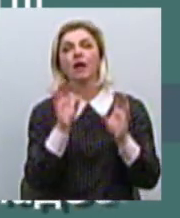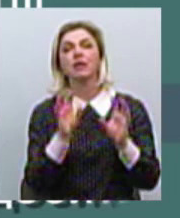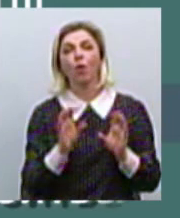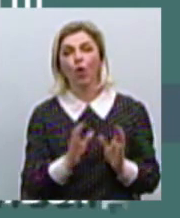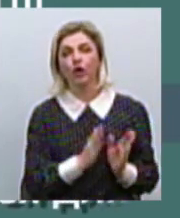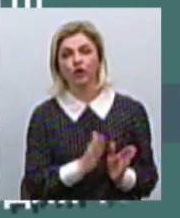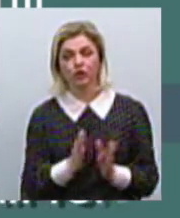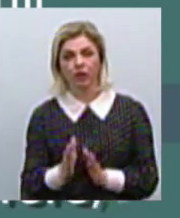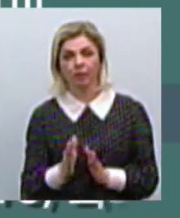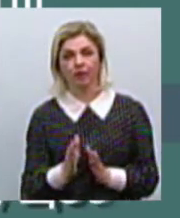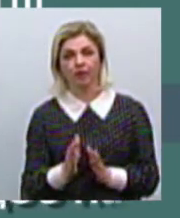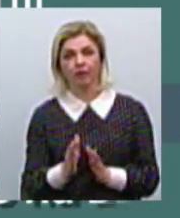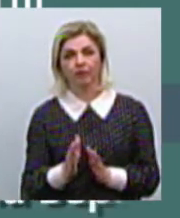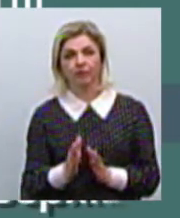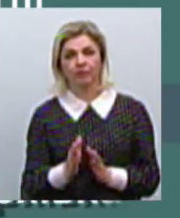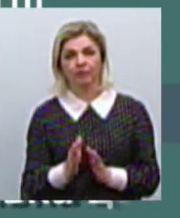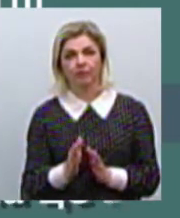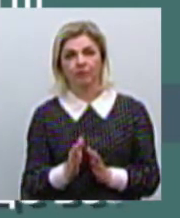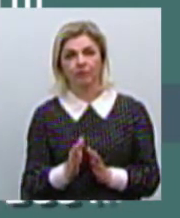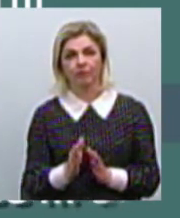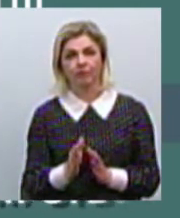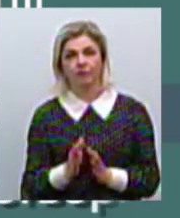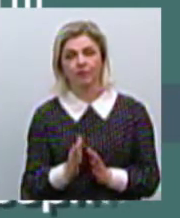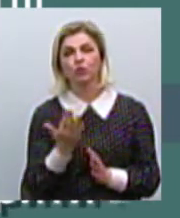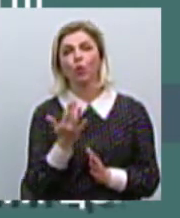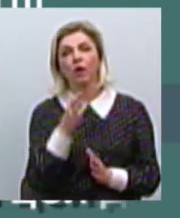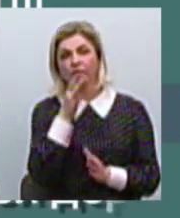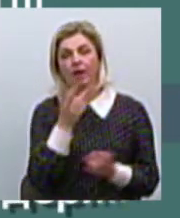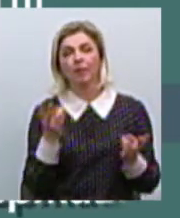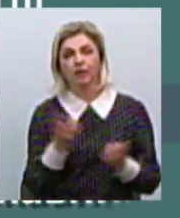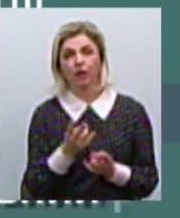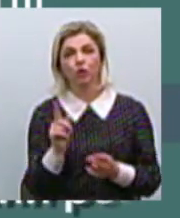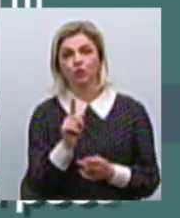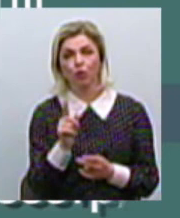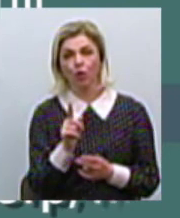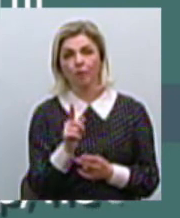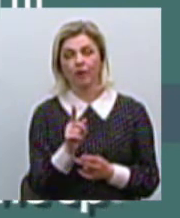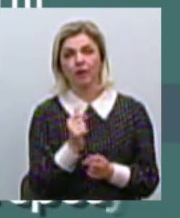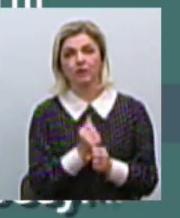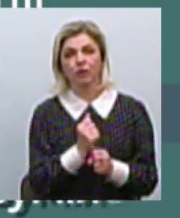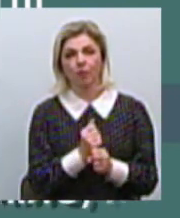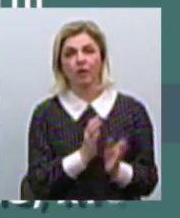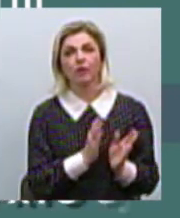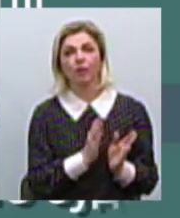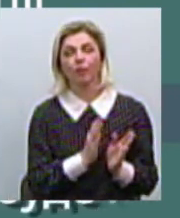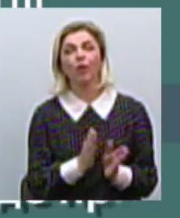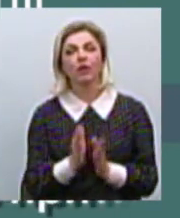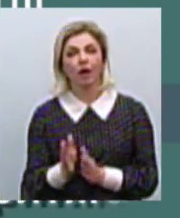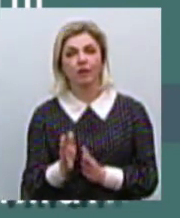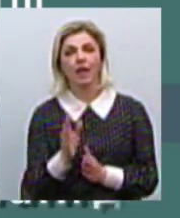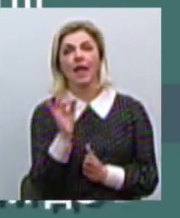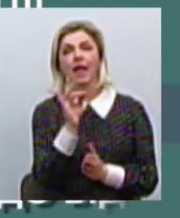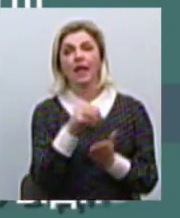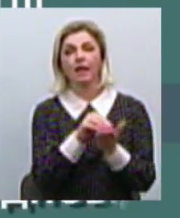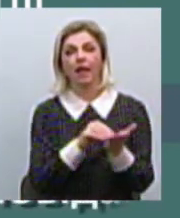режимі не зрозуміло, скільки ще часу знадобиться для того, щоб на верхівках створити цей державний реєстр, не